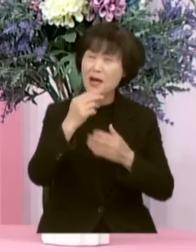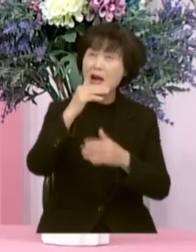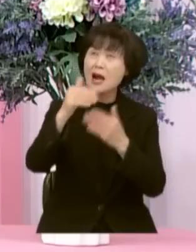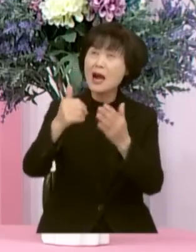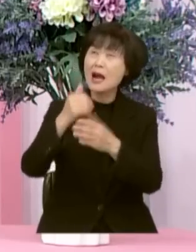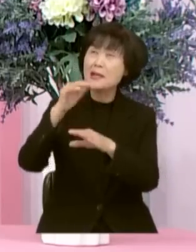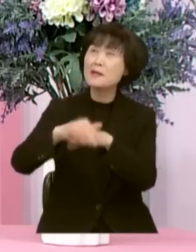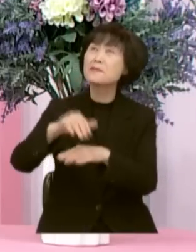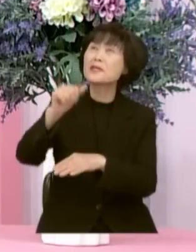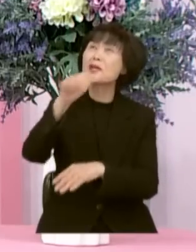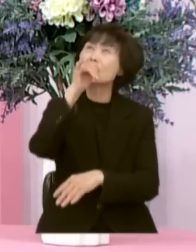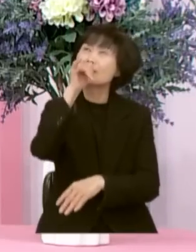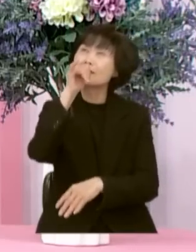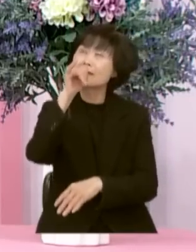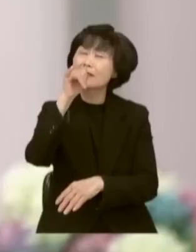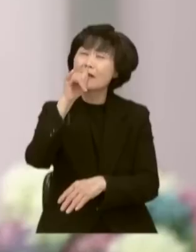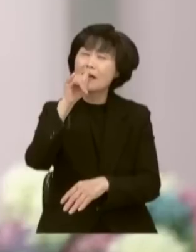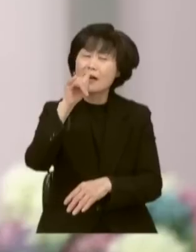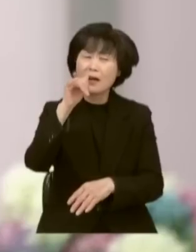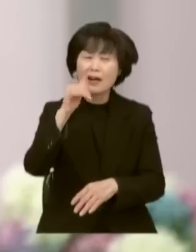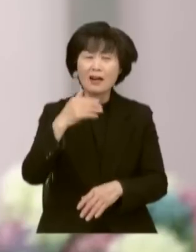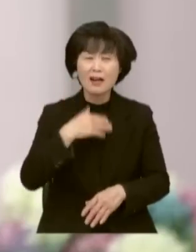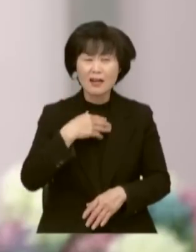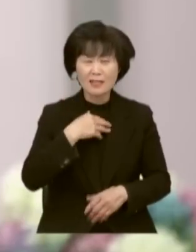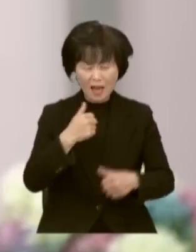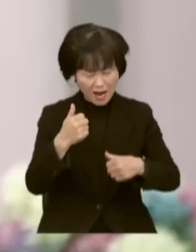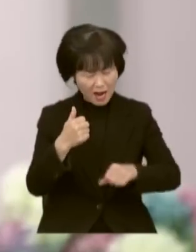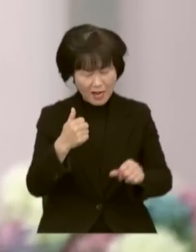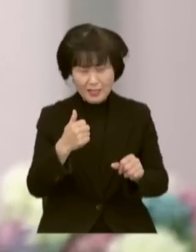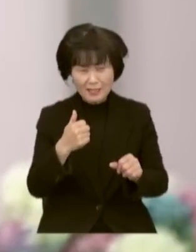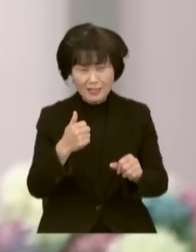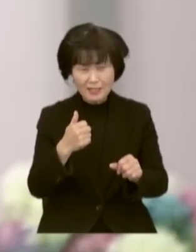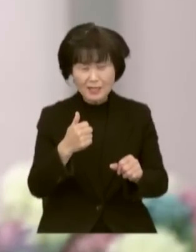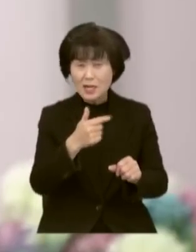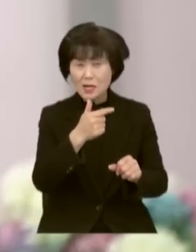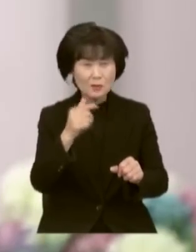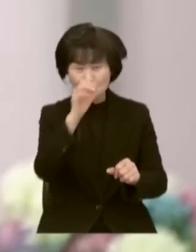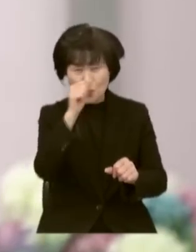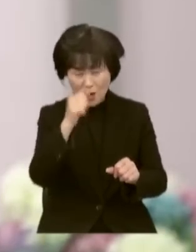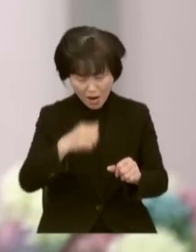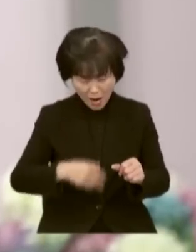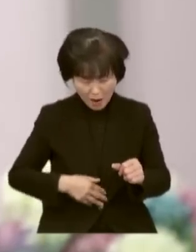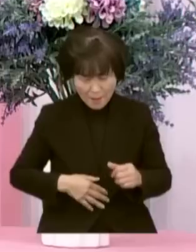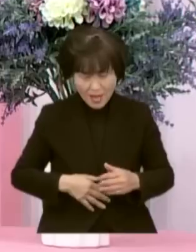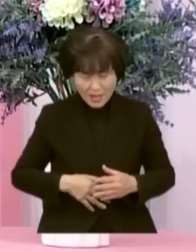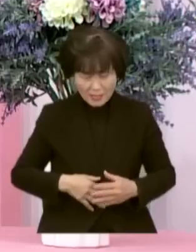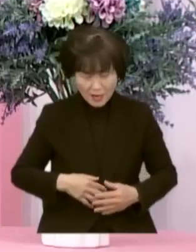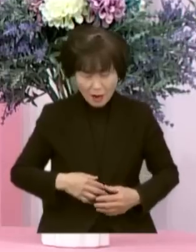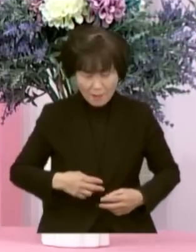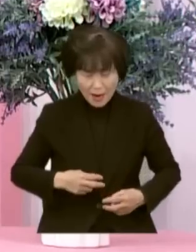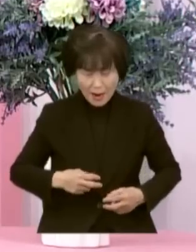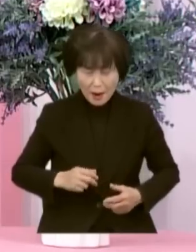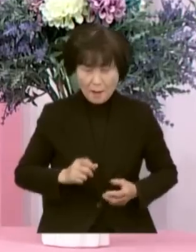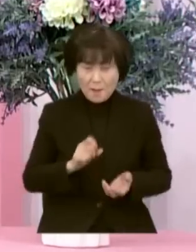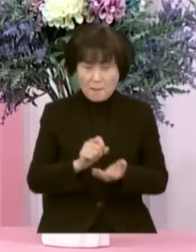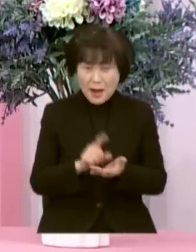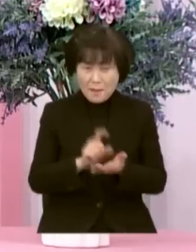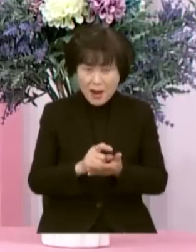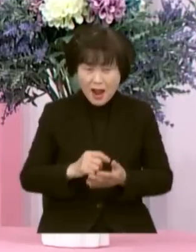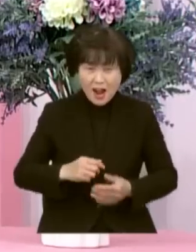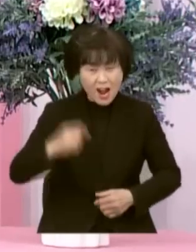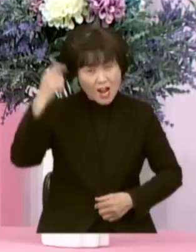하나님께 있으니까 하나님 성우가 너무 좋았거든요. 막 태동이 막 느껴지면 애가 아이언처럼 막 이렇게